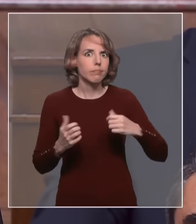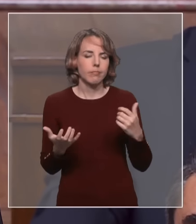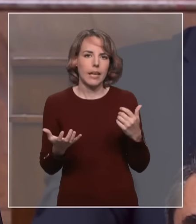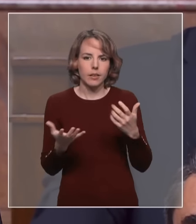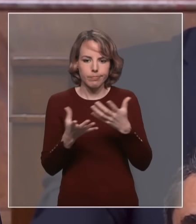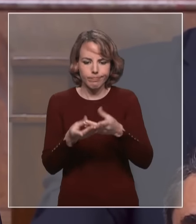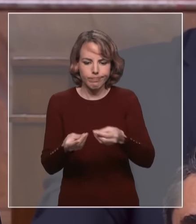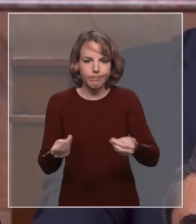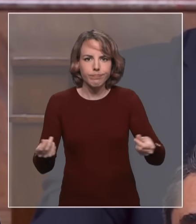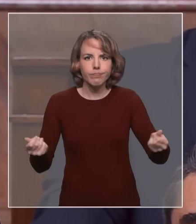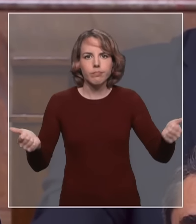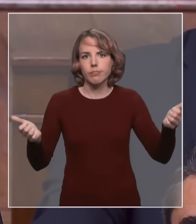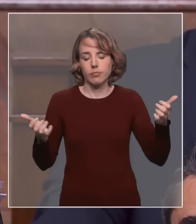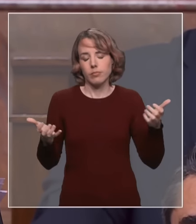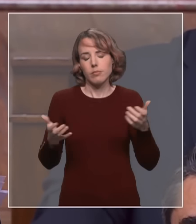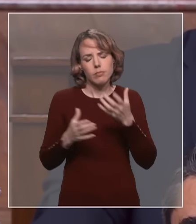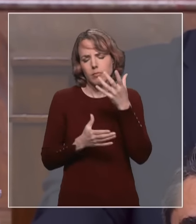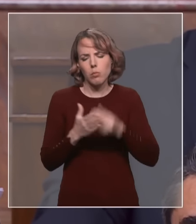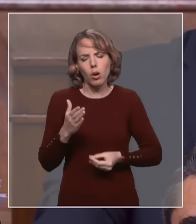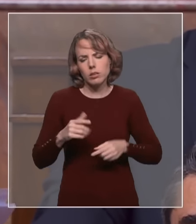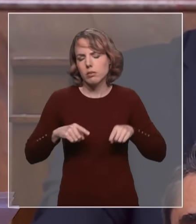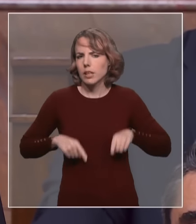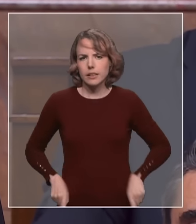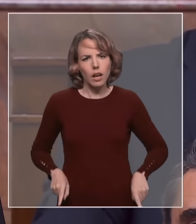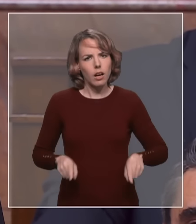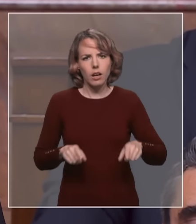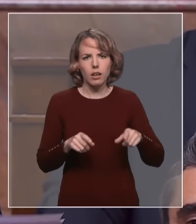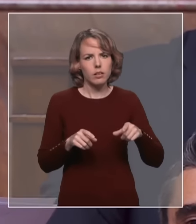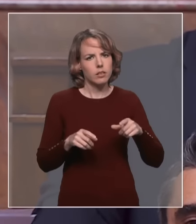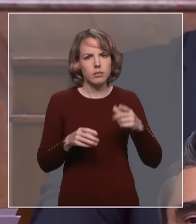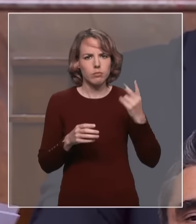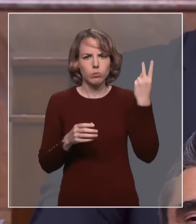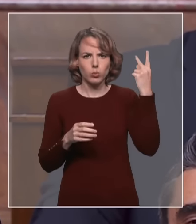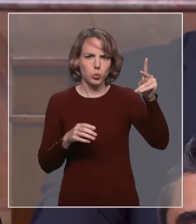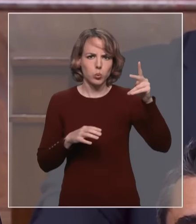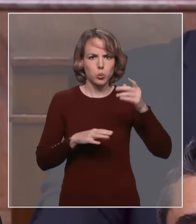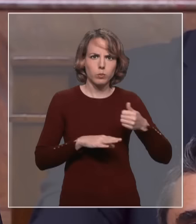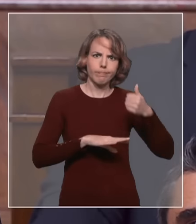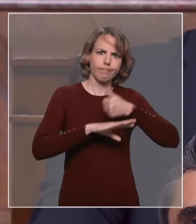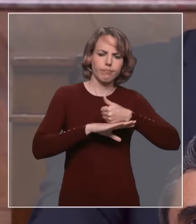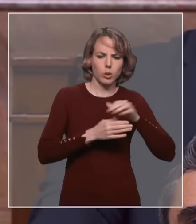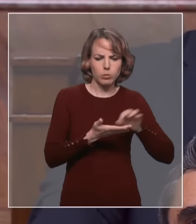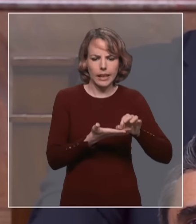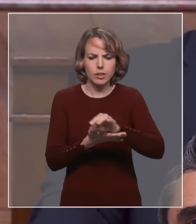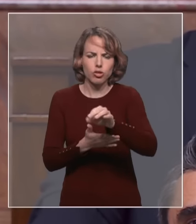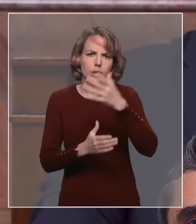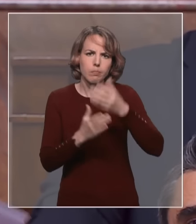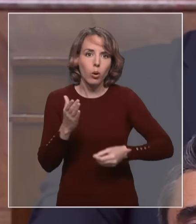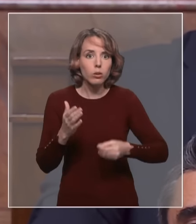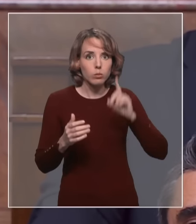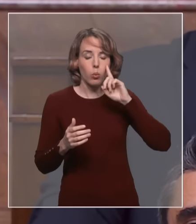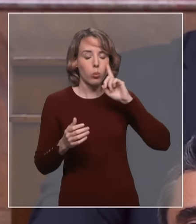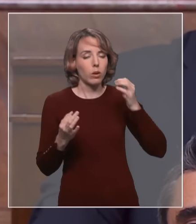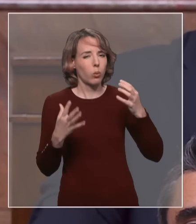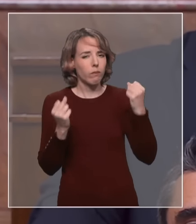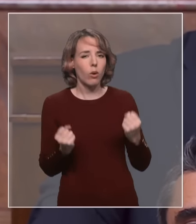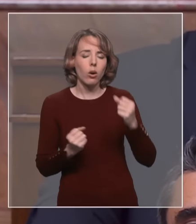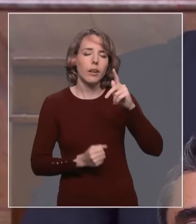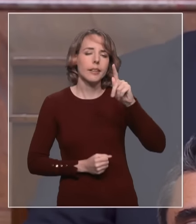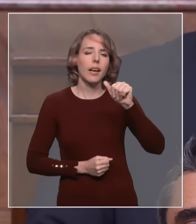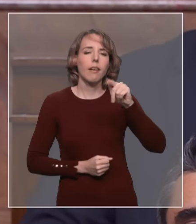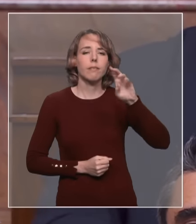faute de vision stratégique de l'État, face à la concurrence des multinationales comme les GAFAM. Les Français voient bien que la poste,